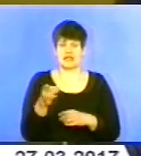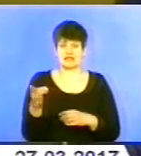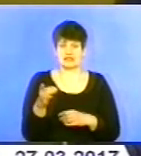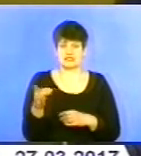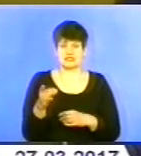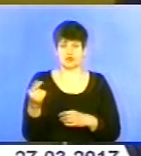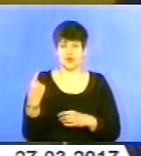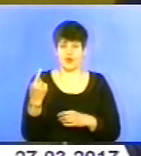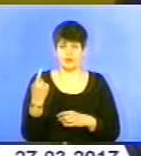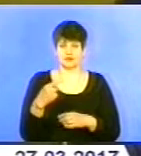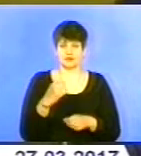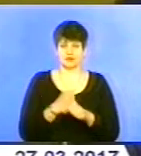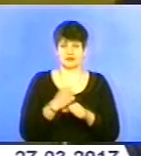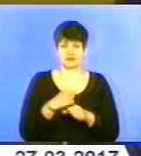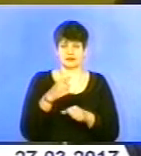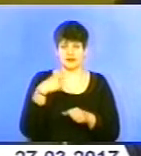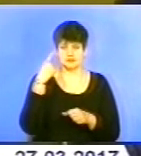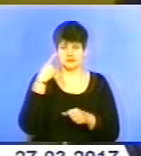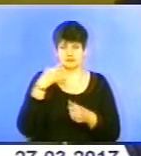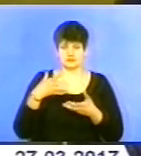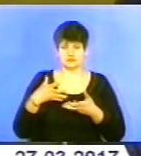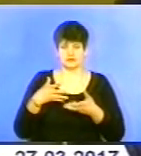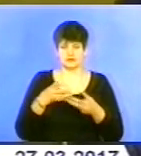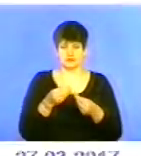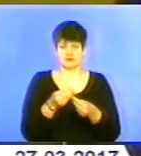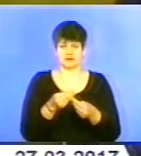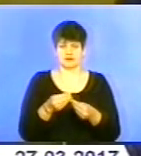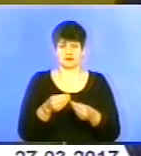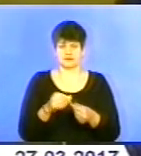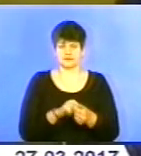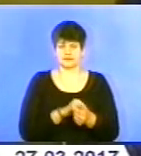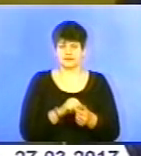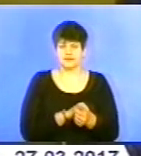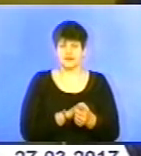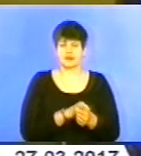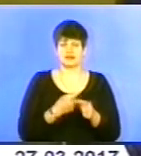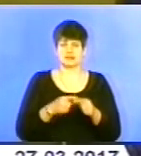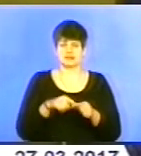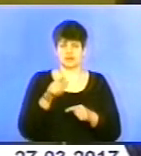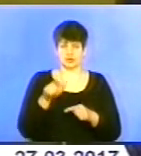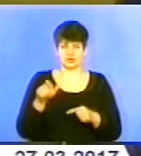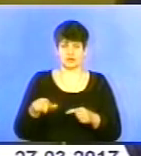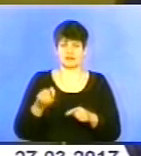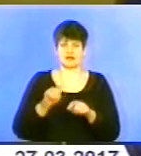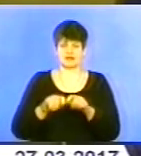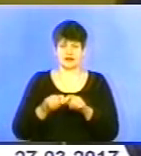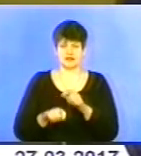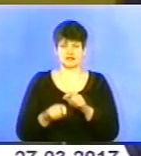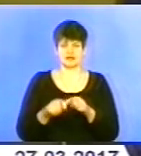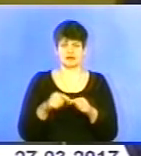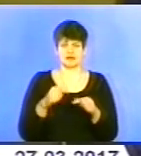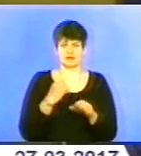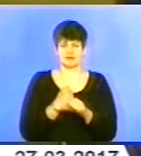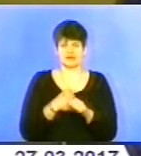вказаному будинку виготовляли психотропну речовину, зокрема амфетамін. На даний час вказані особи перевіряються на причетність до вчинення